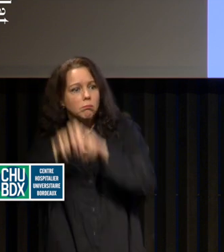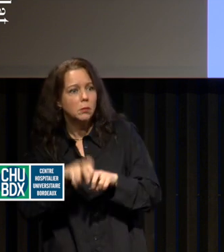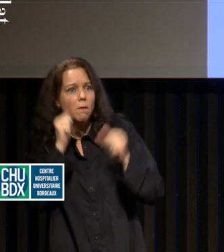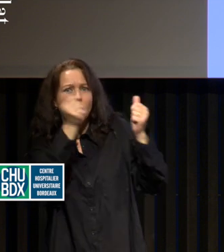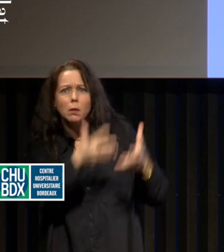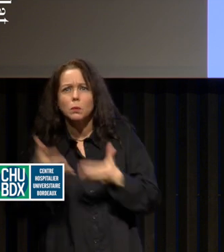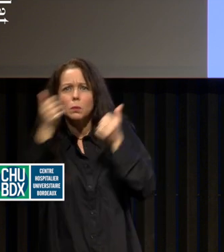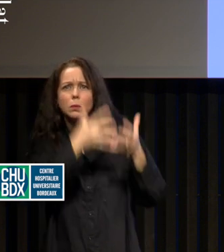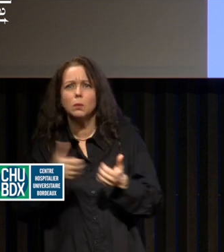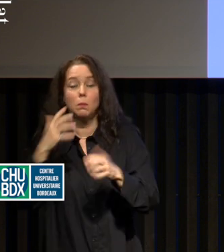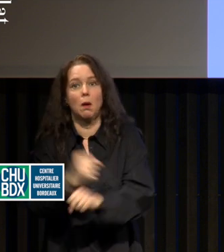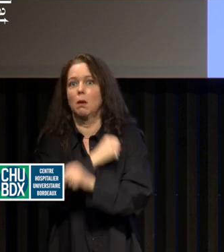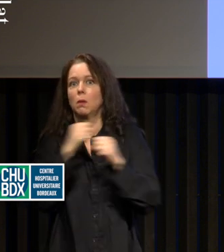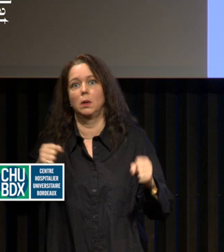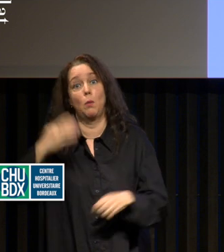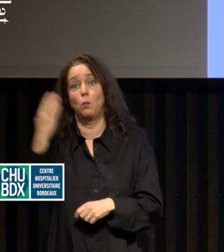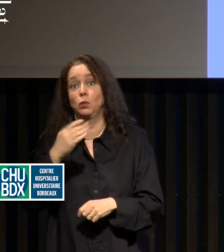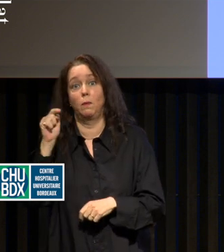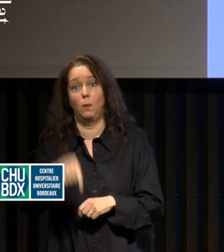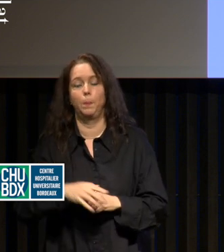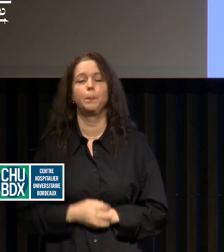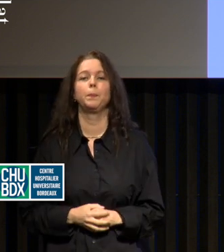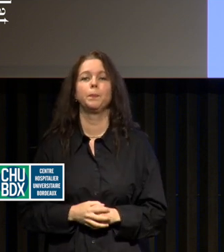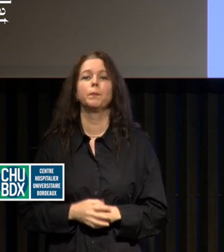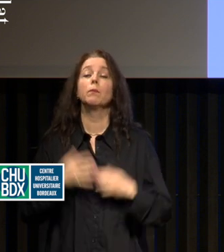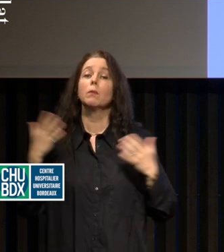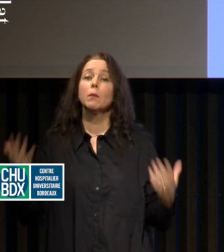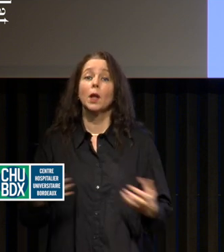phénoménales. Alors voilà, dans ce tube digestif,